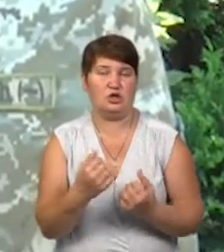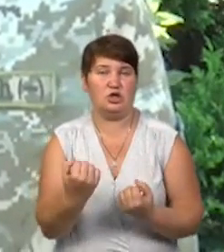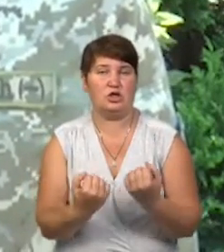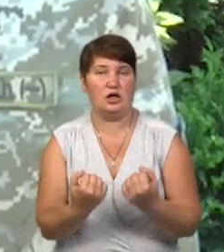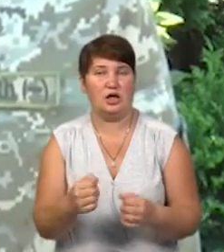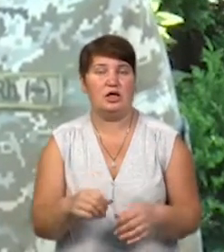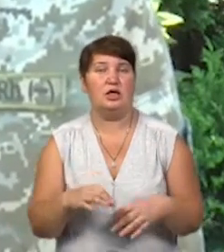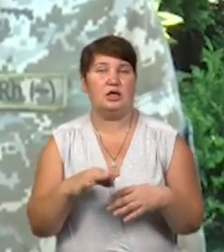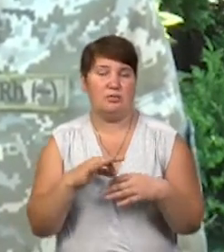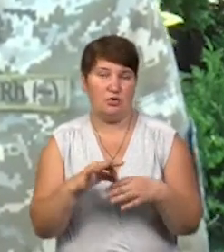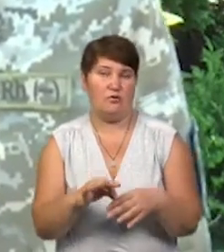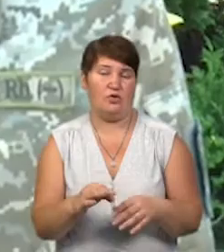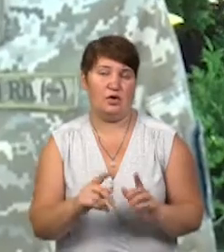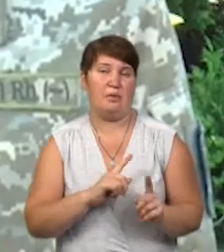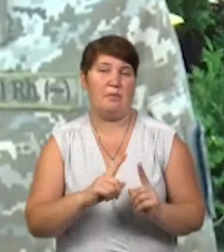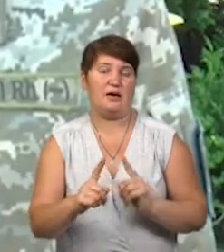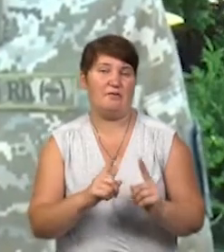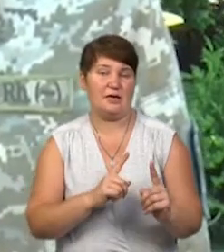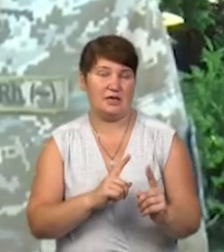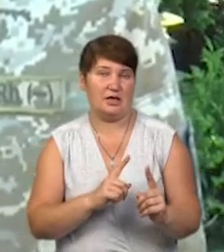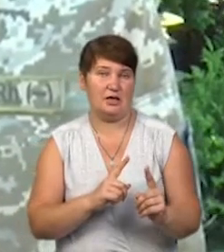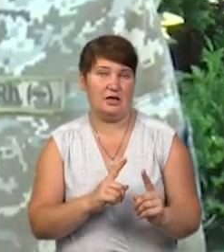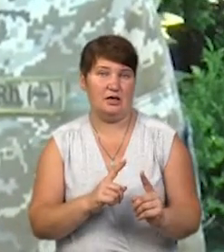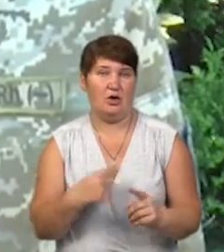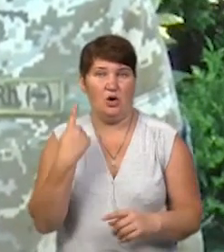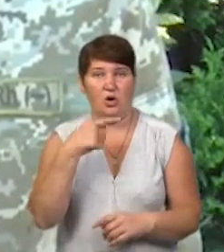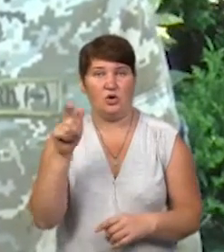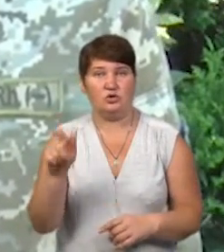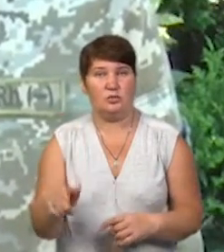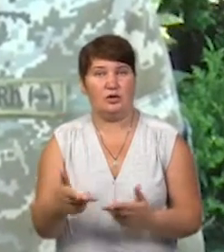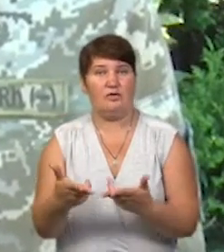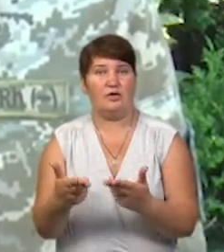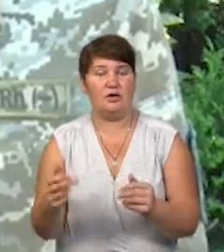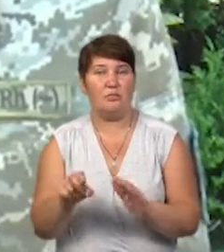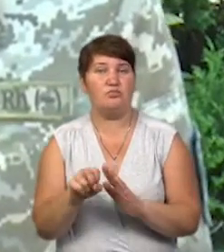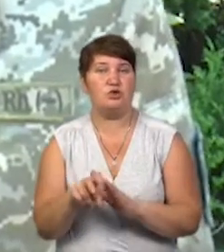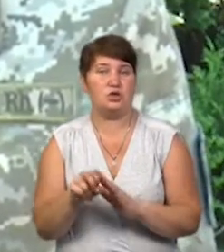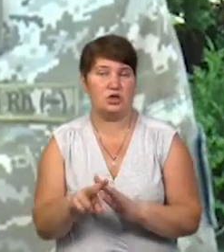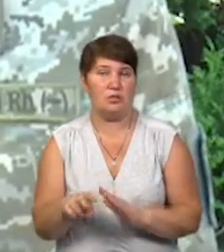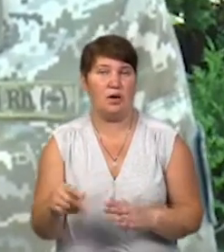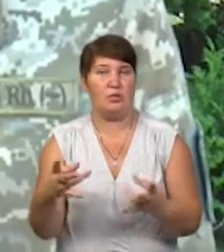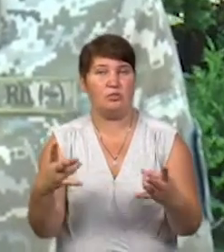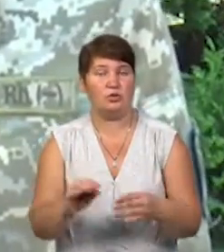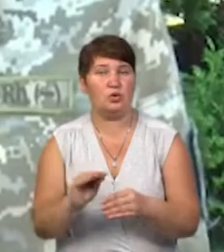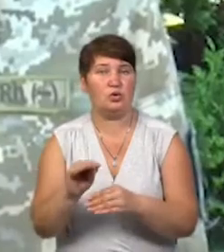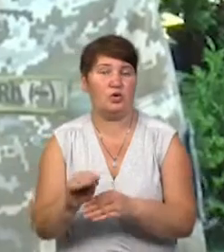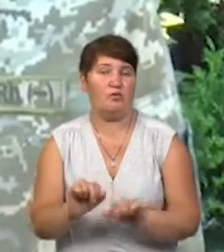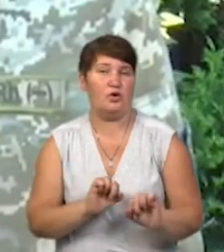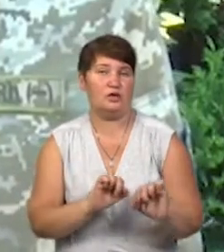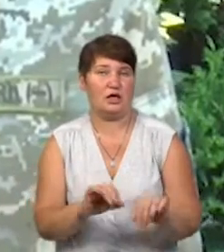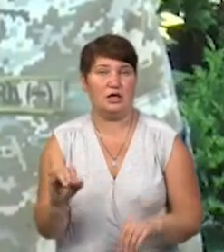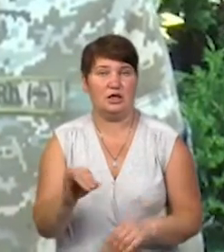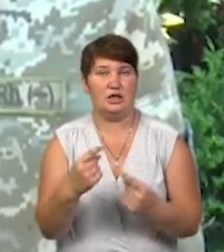здійснюють вантажне перевезення, особам, яких визнано біженцями або які потребують додаткового захисту, та